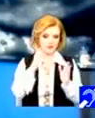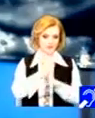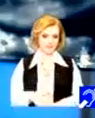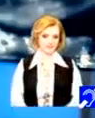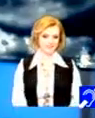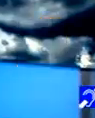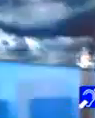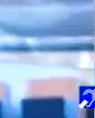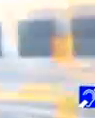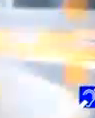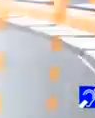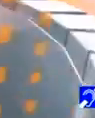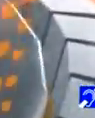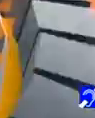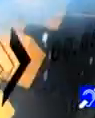meteo.